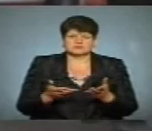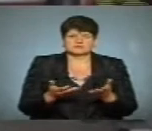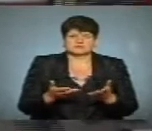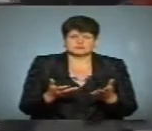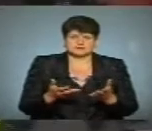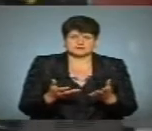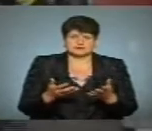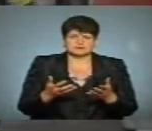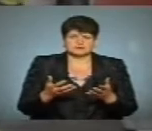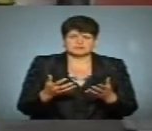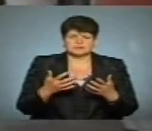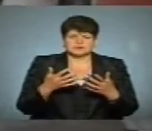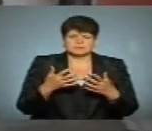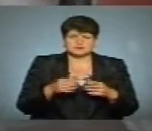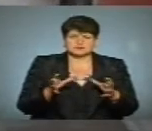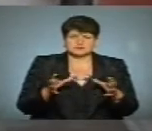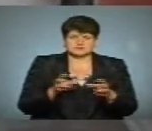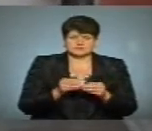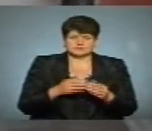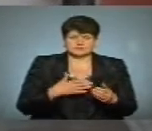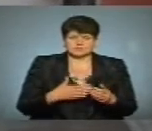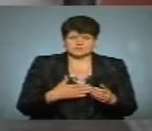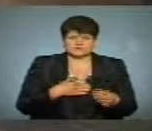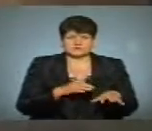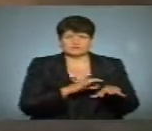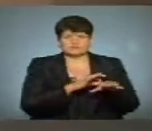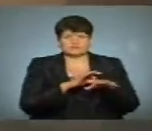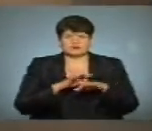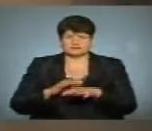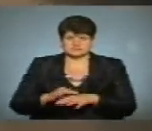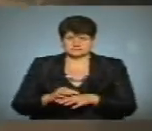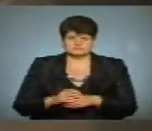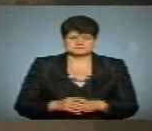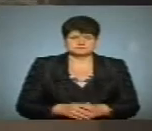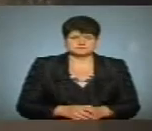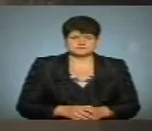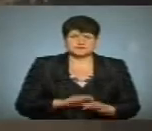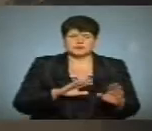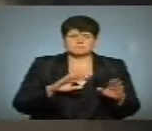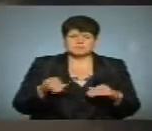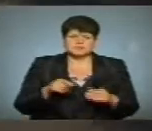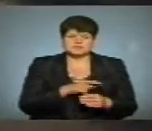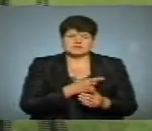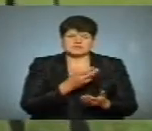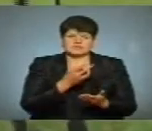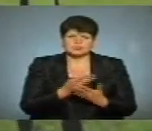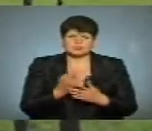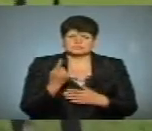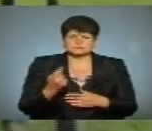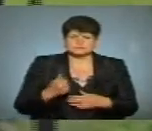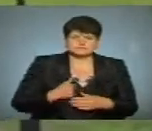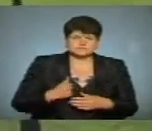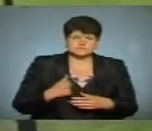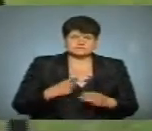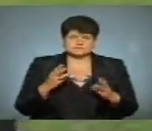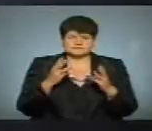в апаратах на стиснутому повітрі ми вивели їх. Після евакуації один із військових